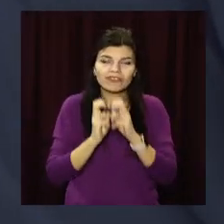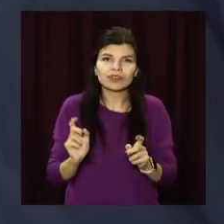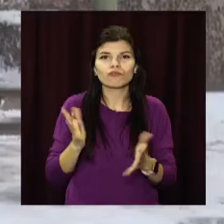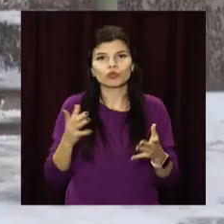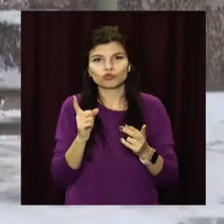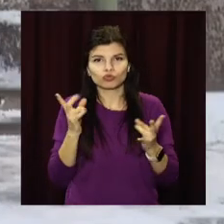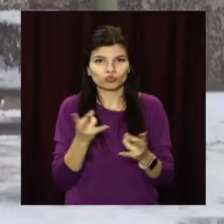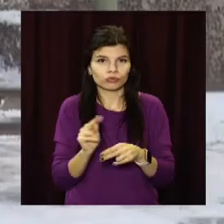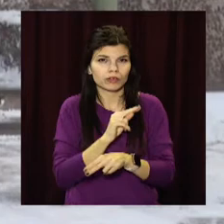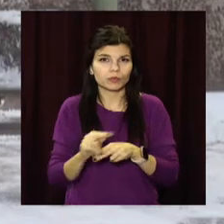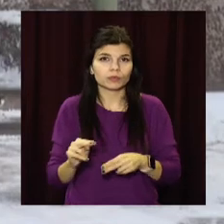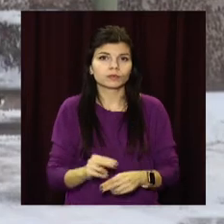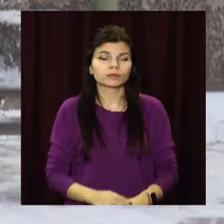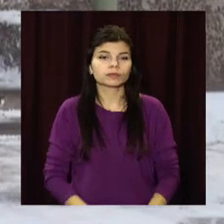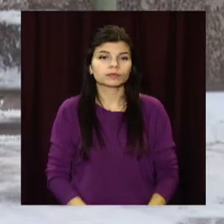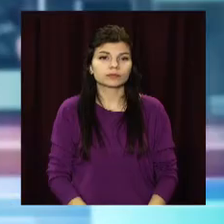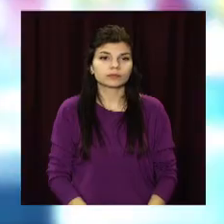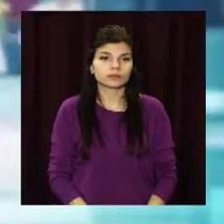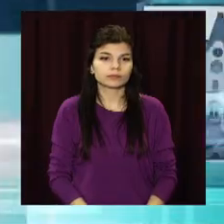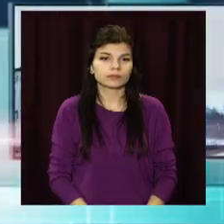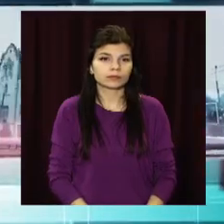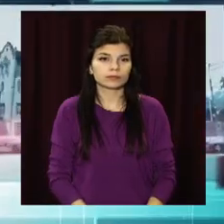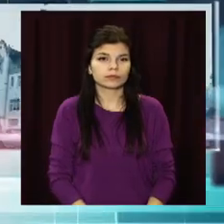Верногоров, Open News, телеканал «Відкритий».